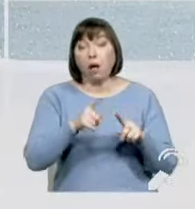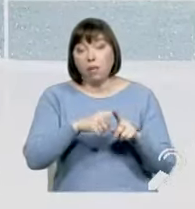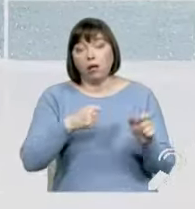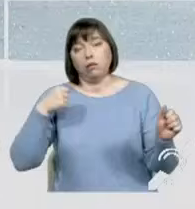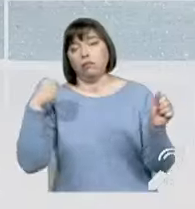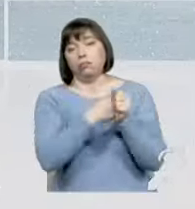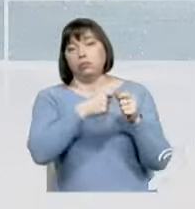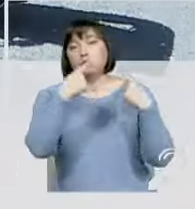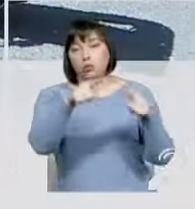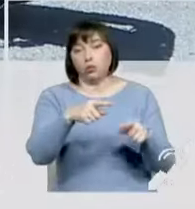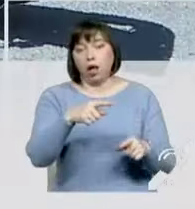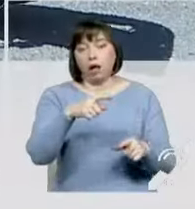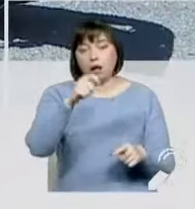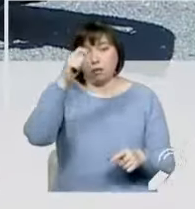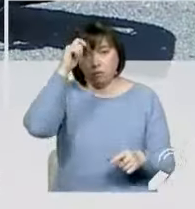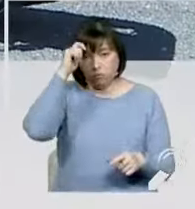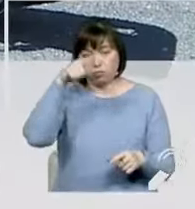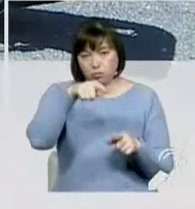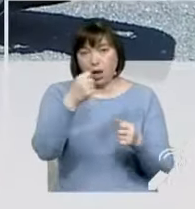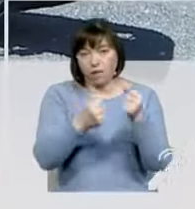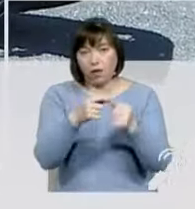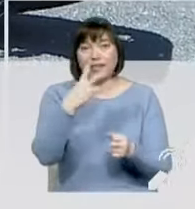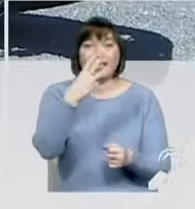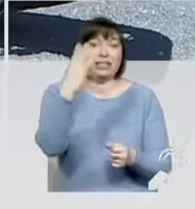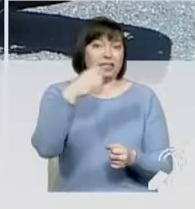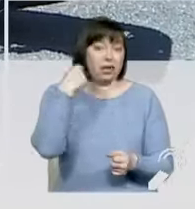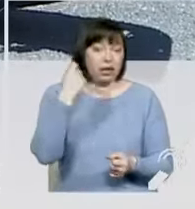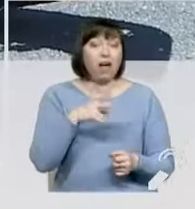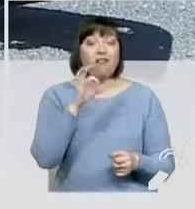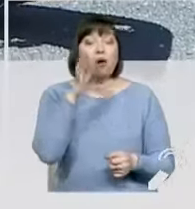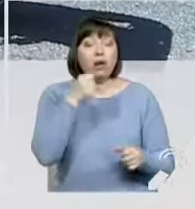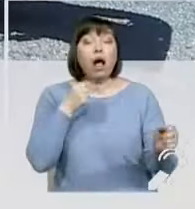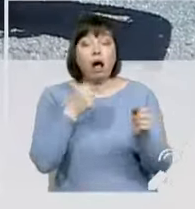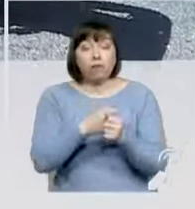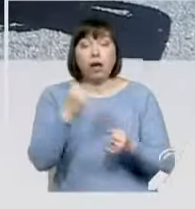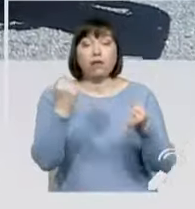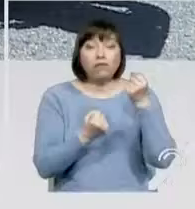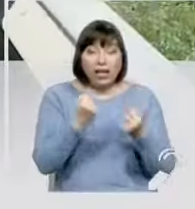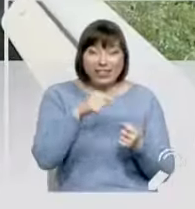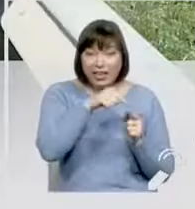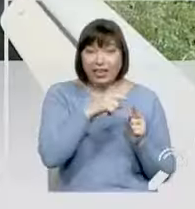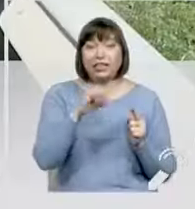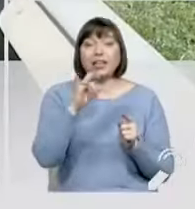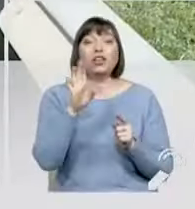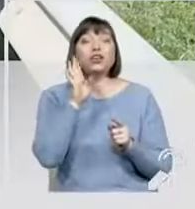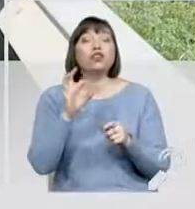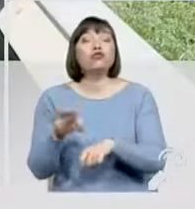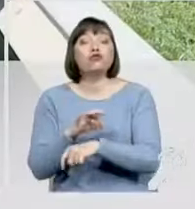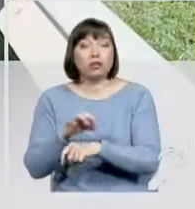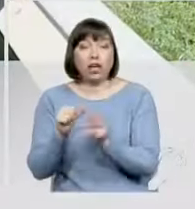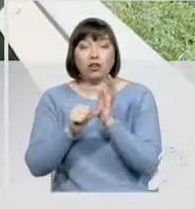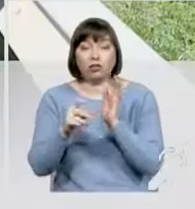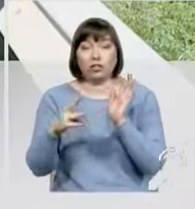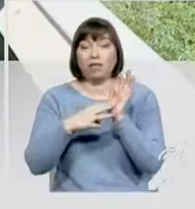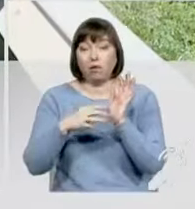de un autoturism condus de un bărbat de 33 de ani. În urma impactului violent, șoferul și soția sa de 68 de ani au fost internați